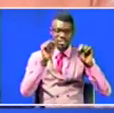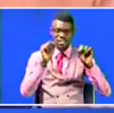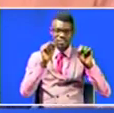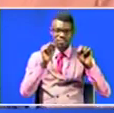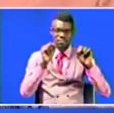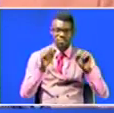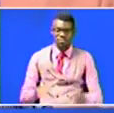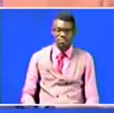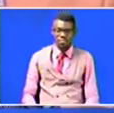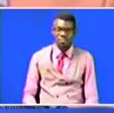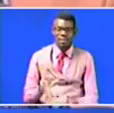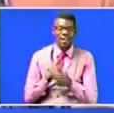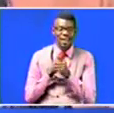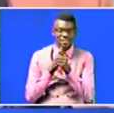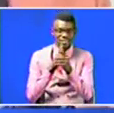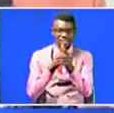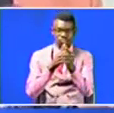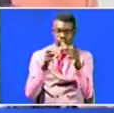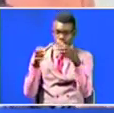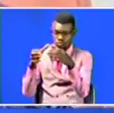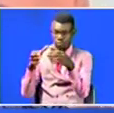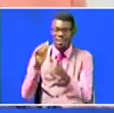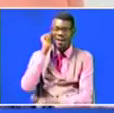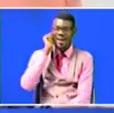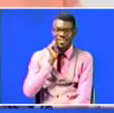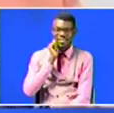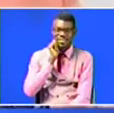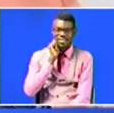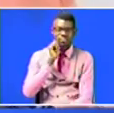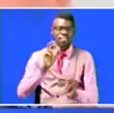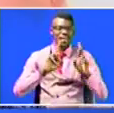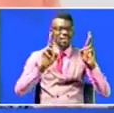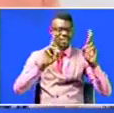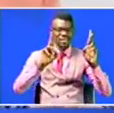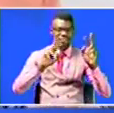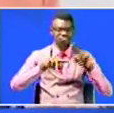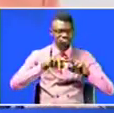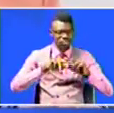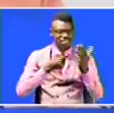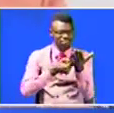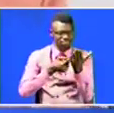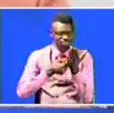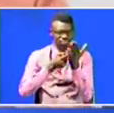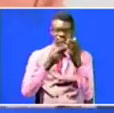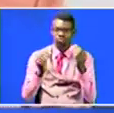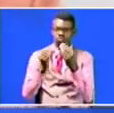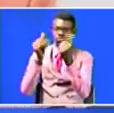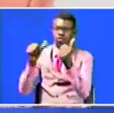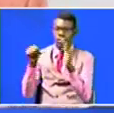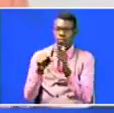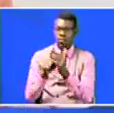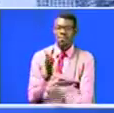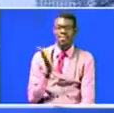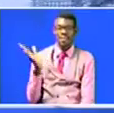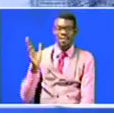that the leadership of Kalenjin are ready to sit down and find a lasting solution to that problem